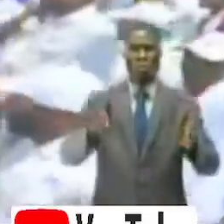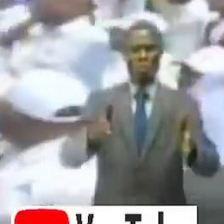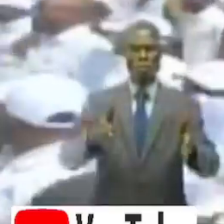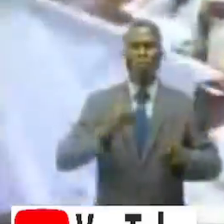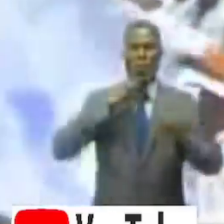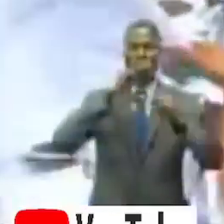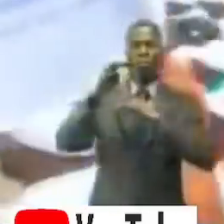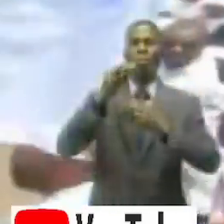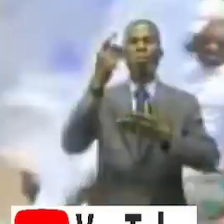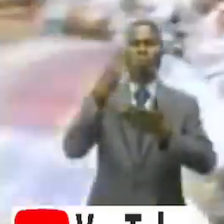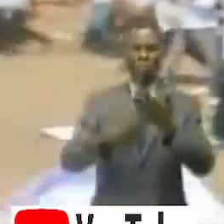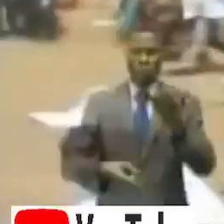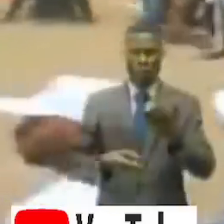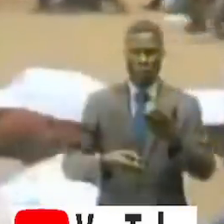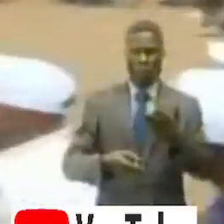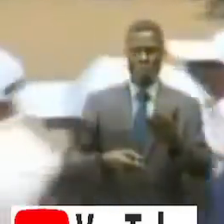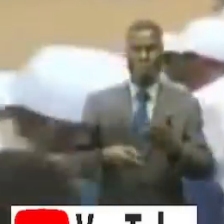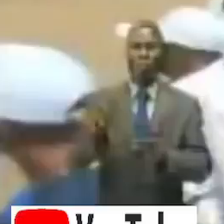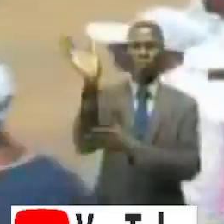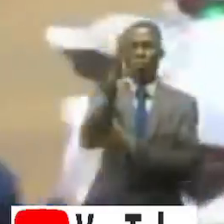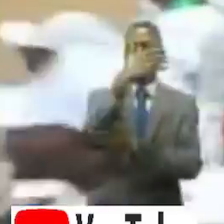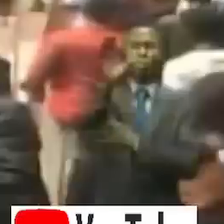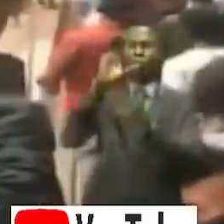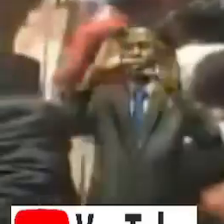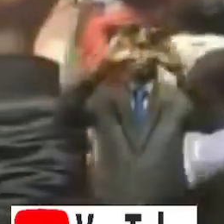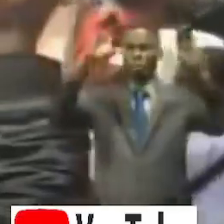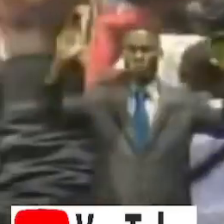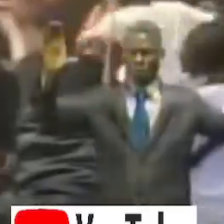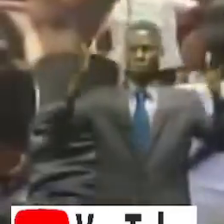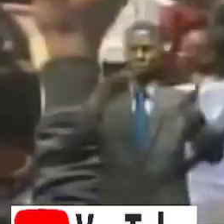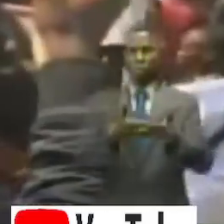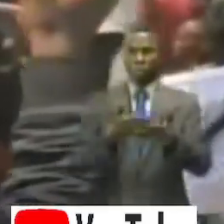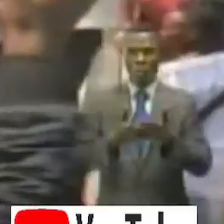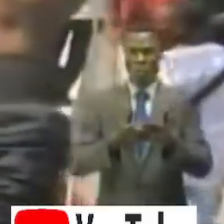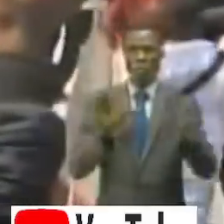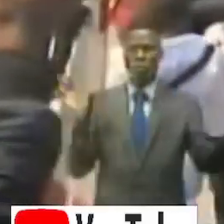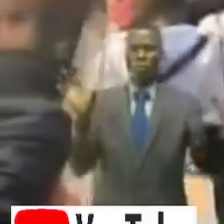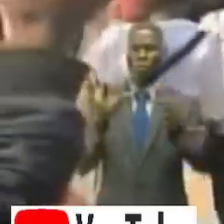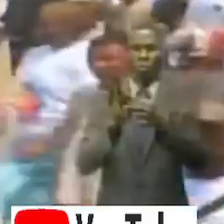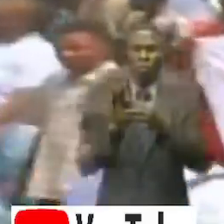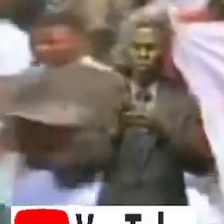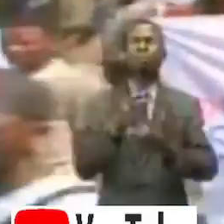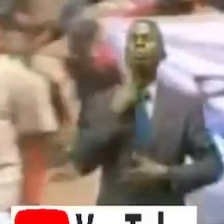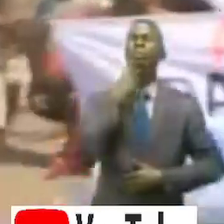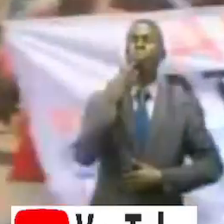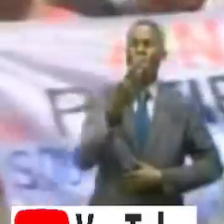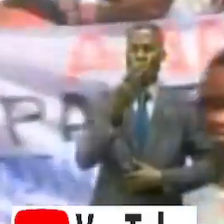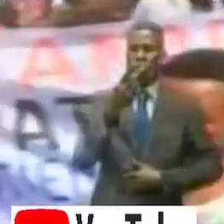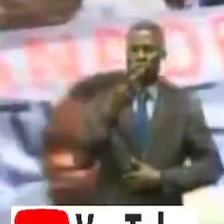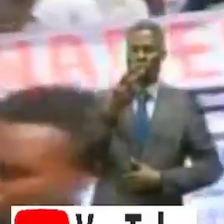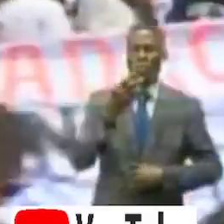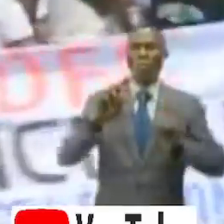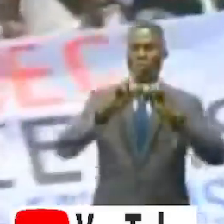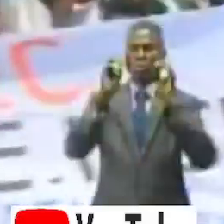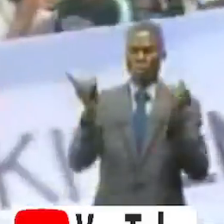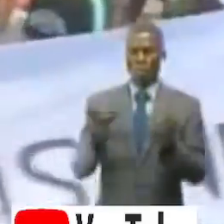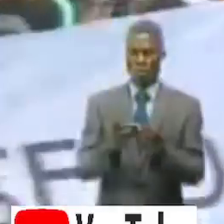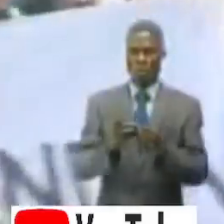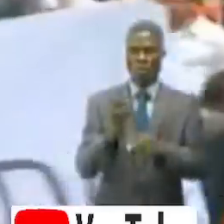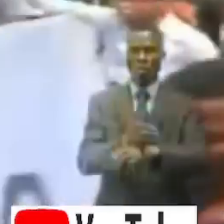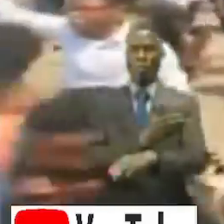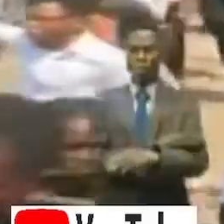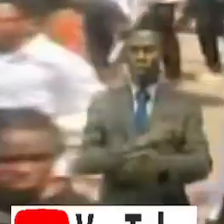message est à lire sur les calicots et banderoles. Elles sont là pour joindre leur voix à celle de la dynamique progressiste